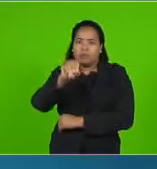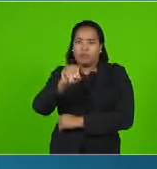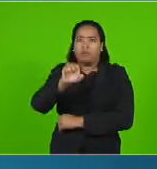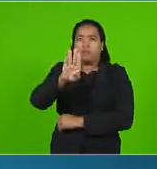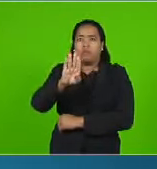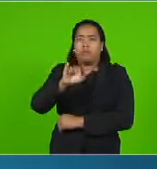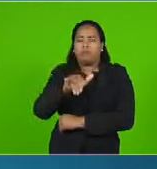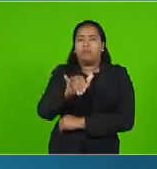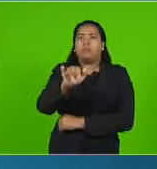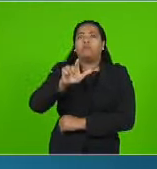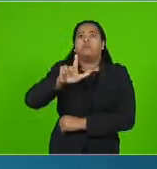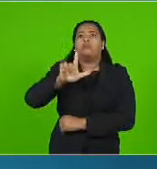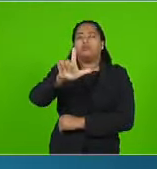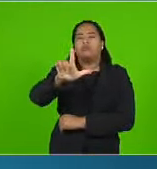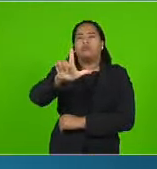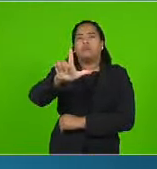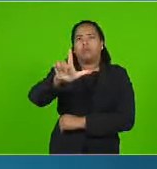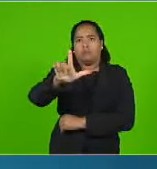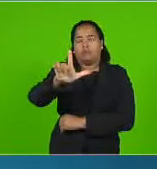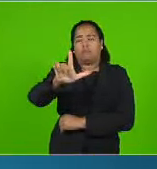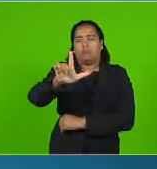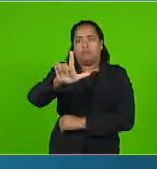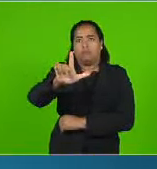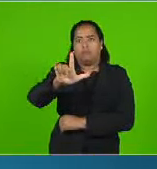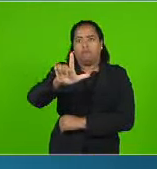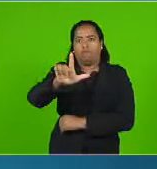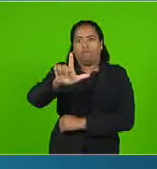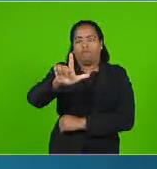Полынь на древнеукраинском языке – это